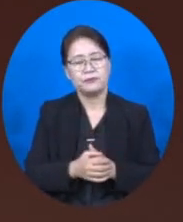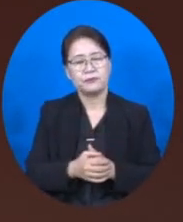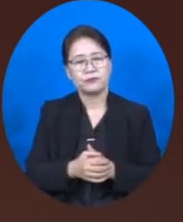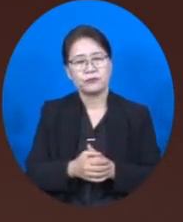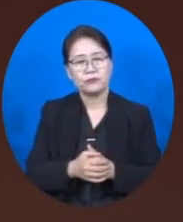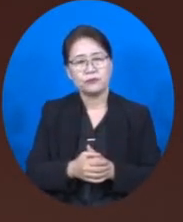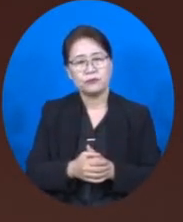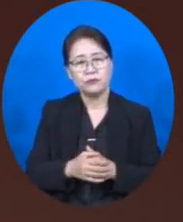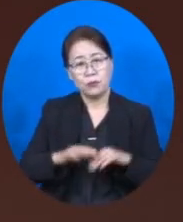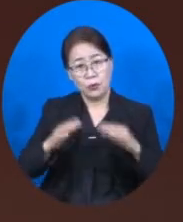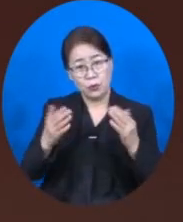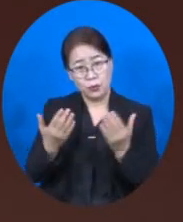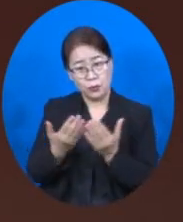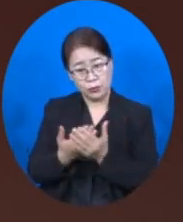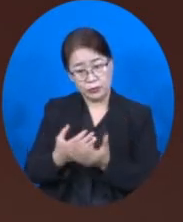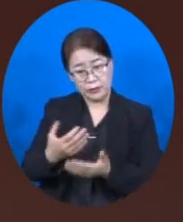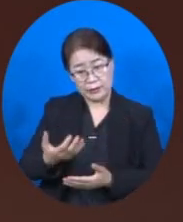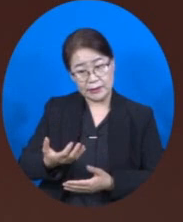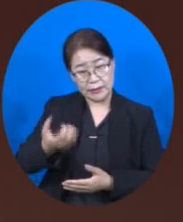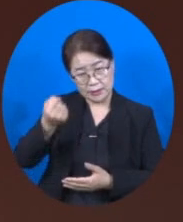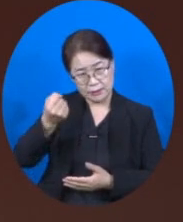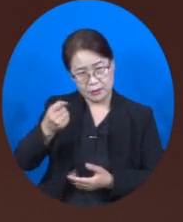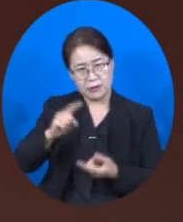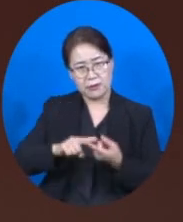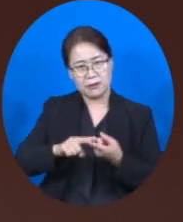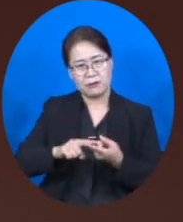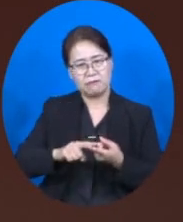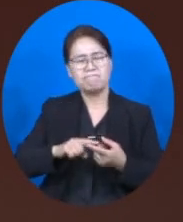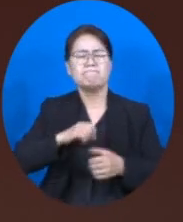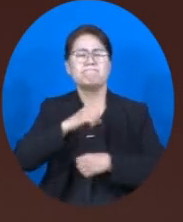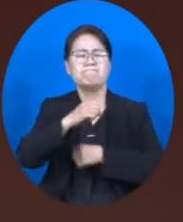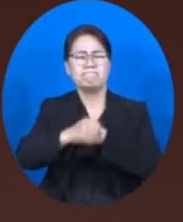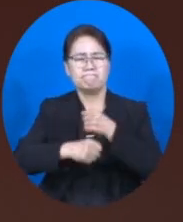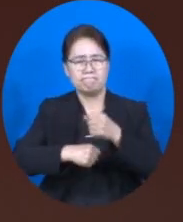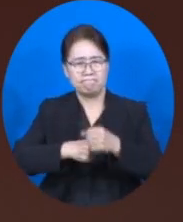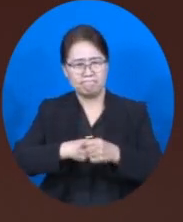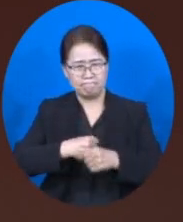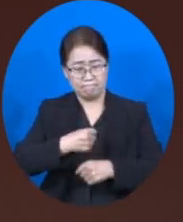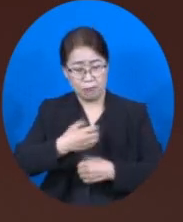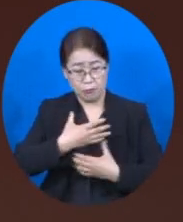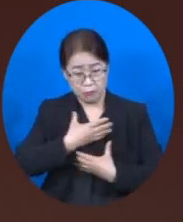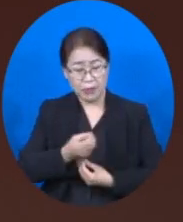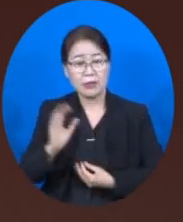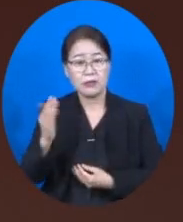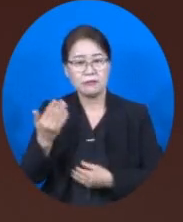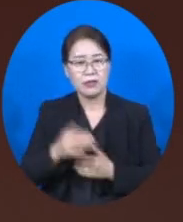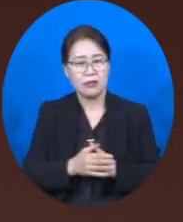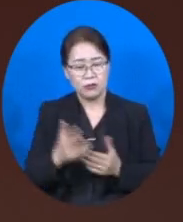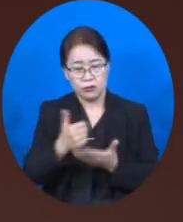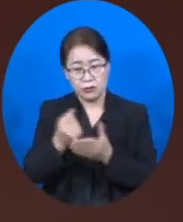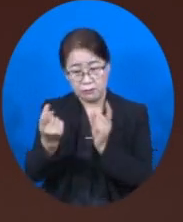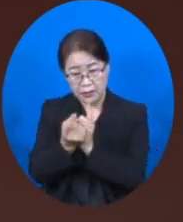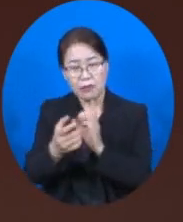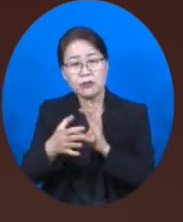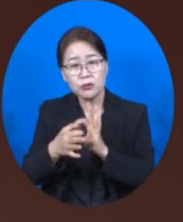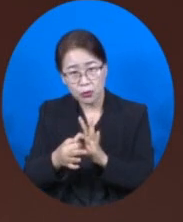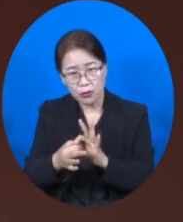모든 소유욕에서 해방이 될 수 있었습니다 주님을 만남으로 이렇게